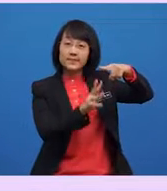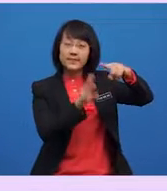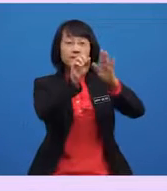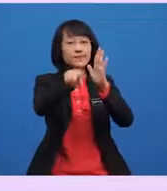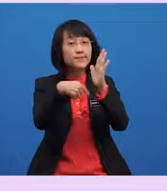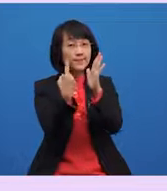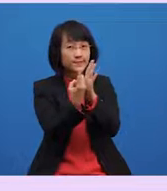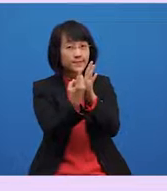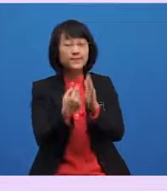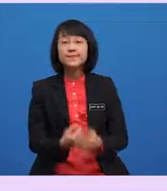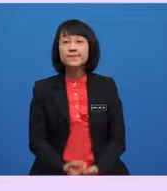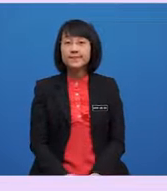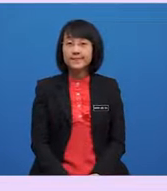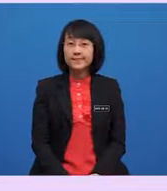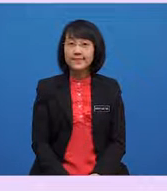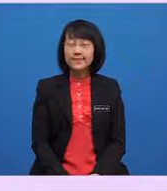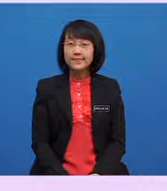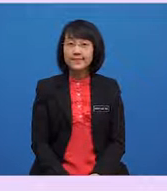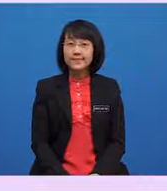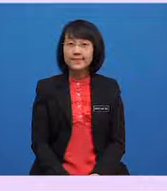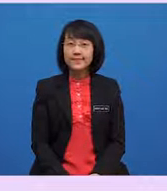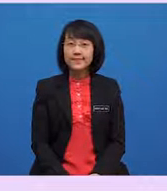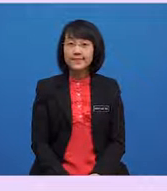5/6 jam. Maka